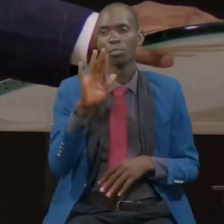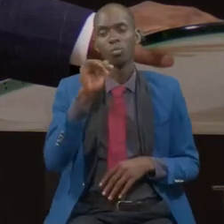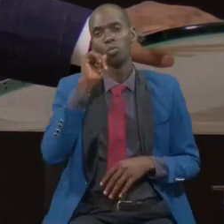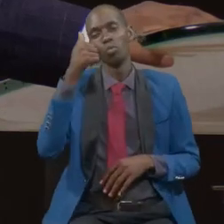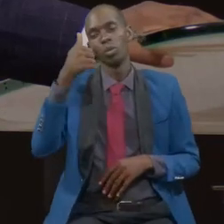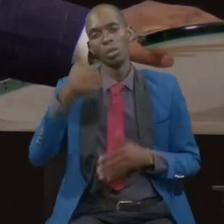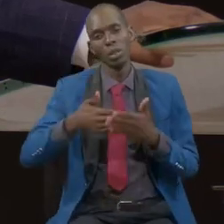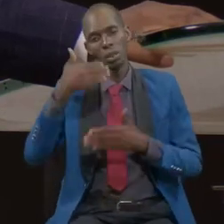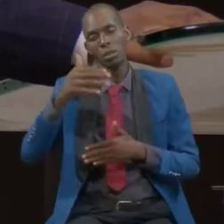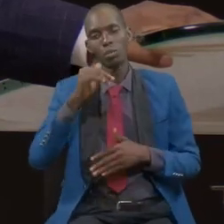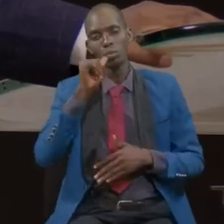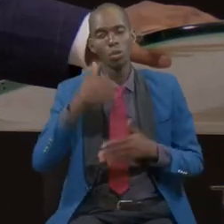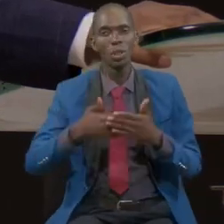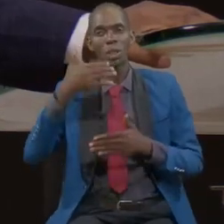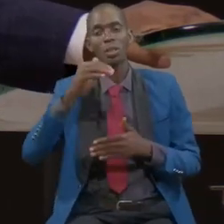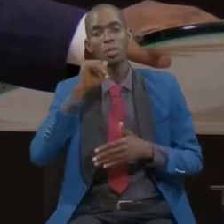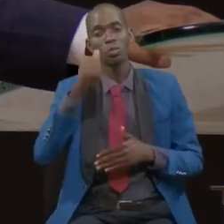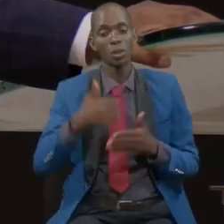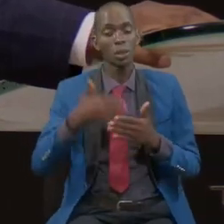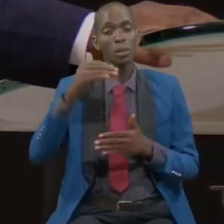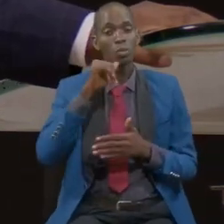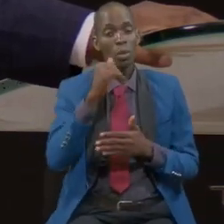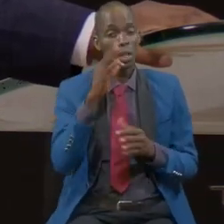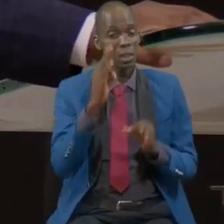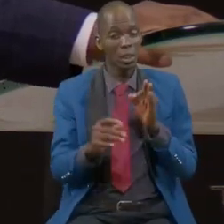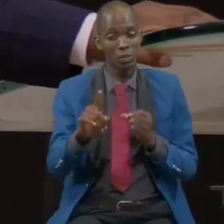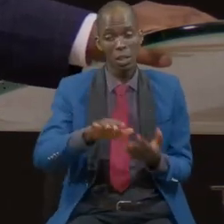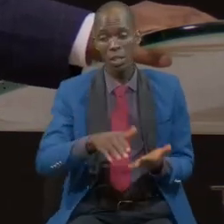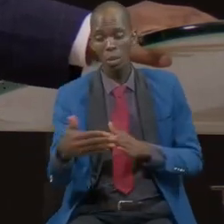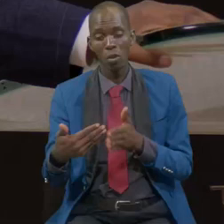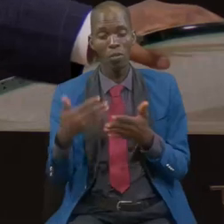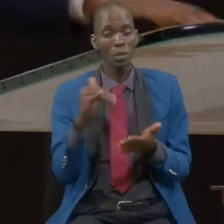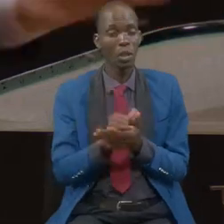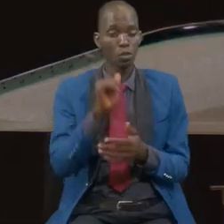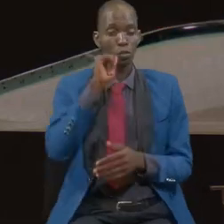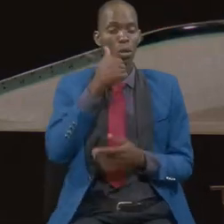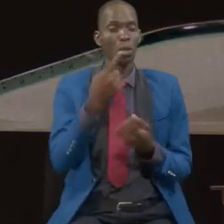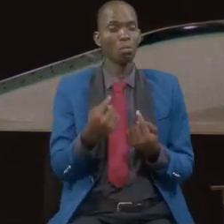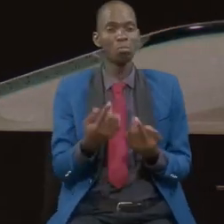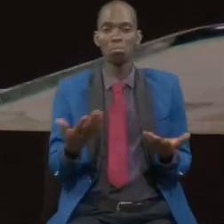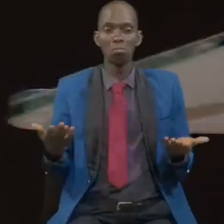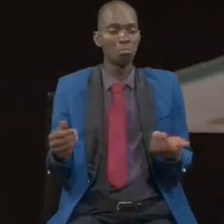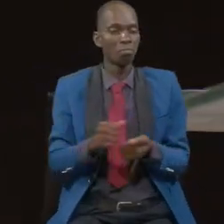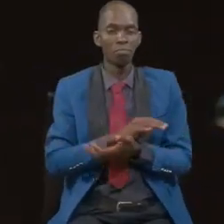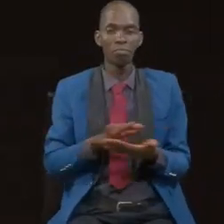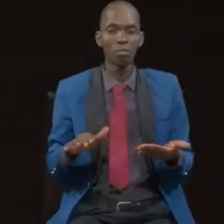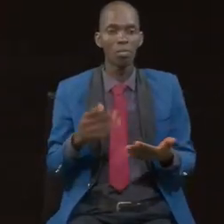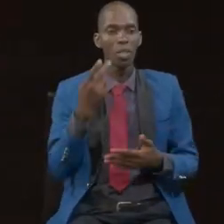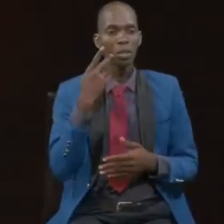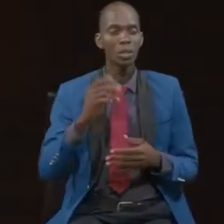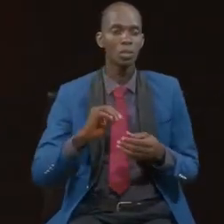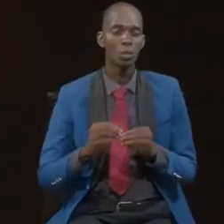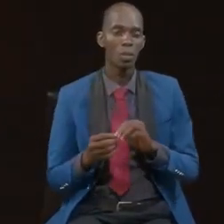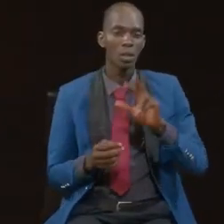demain. Et ils ne reviennent jamais. Et s'ils meurent avant demain, là, ils vont périr. Voyons